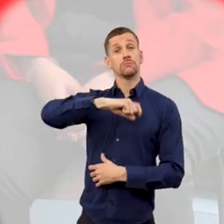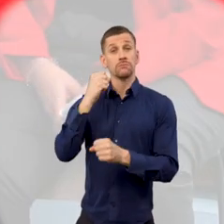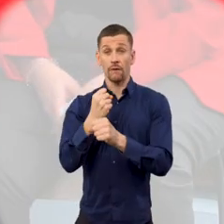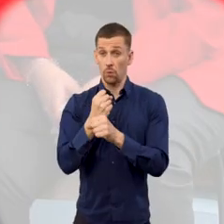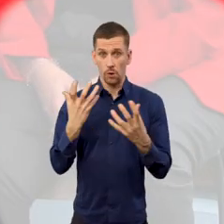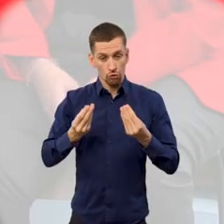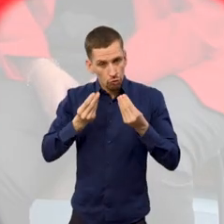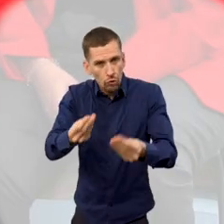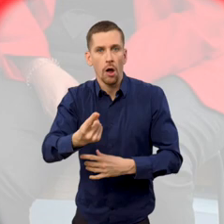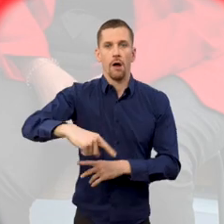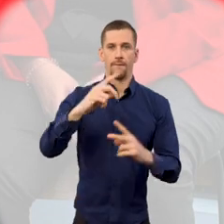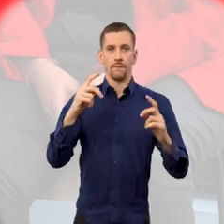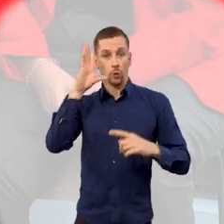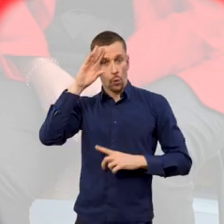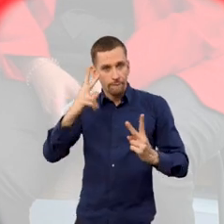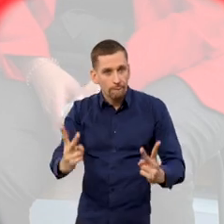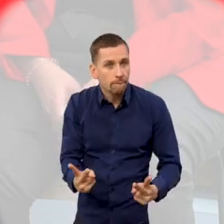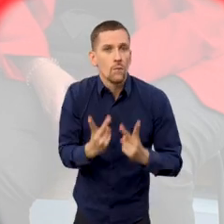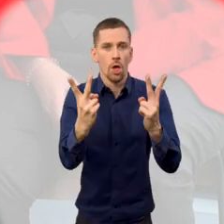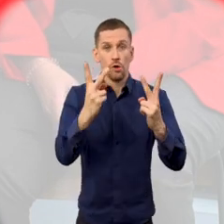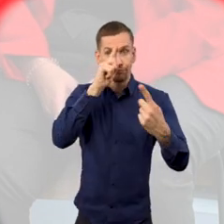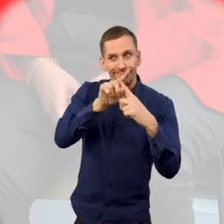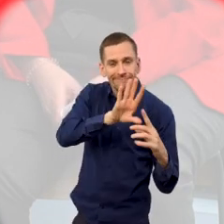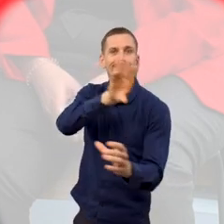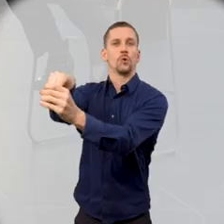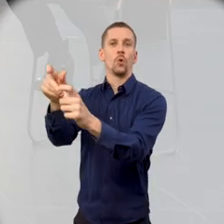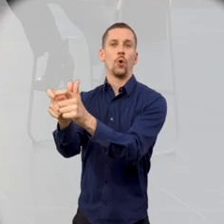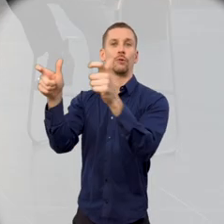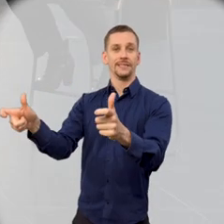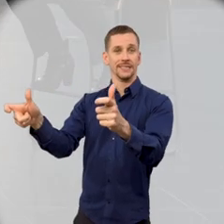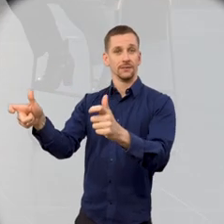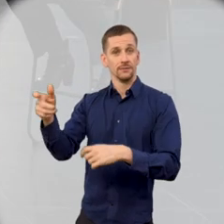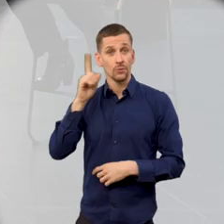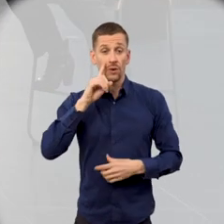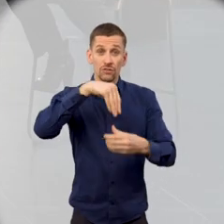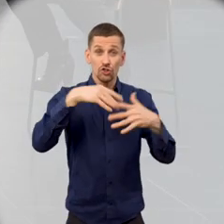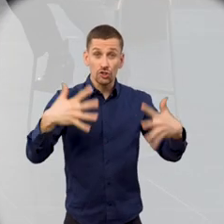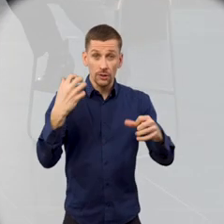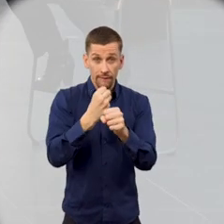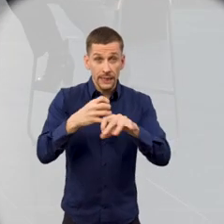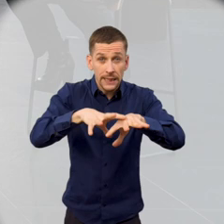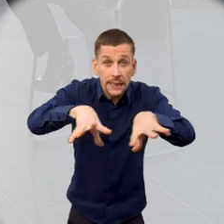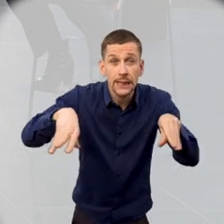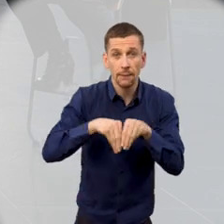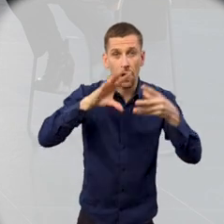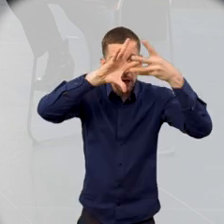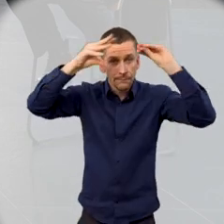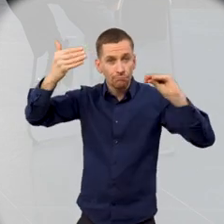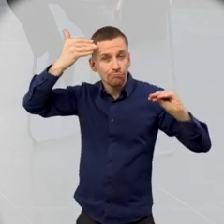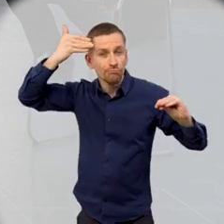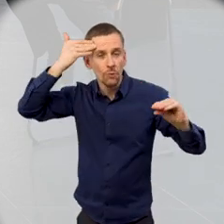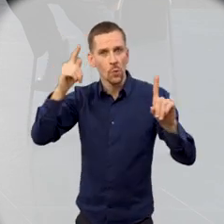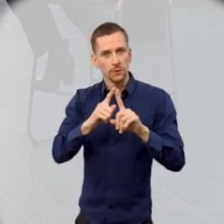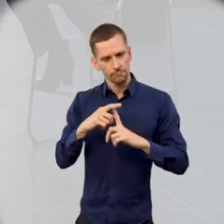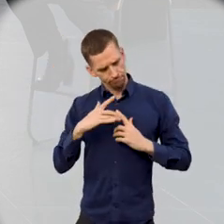valoriser nos étudiants pré-entreprises. Alors, le but ultime étant que les étudiants aient travaillé en